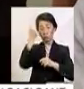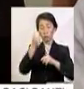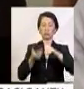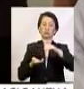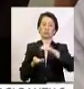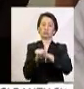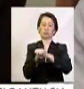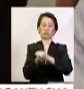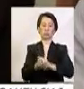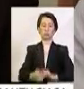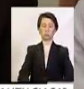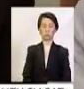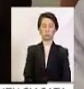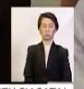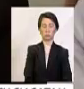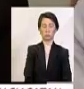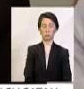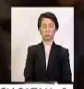rasuah.